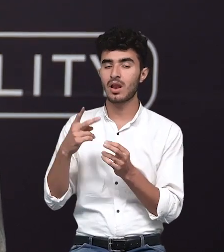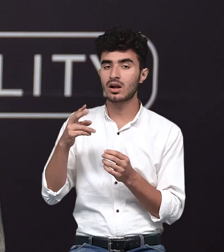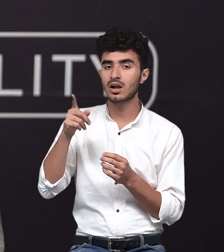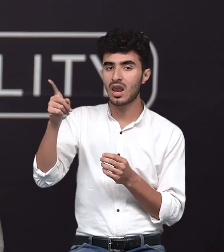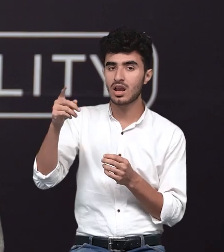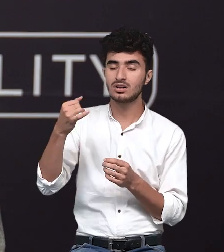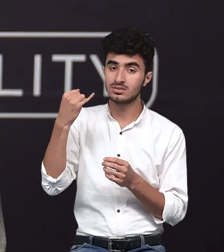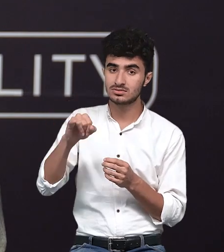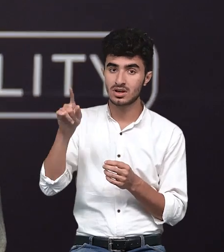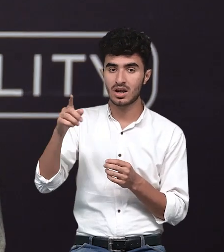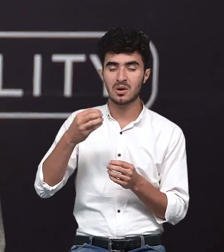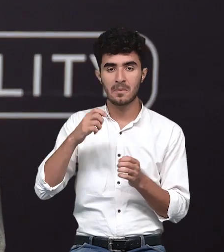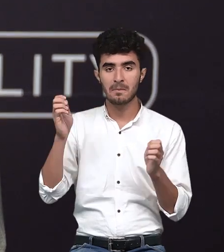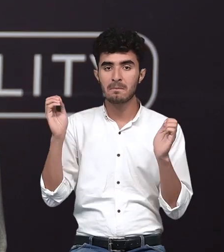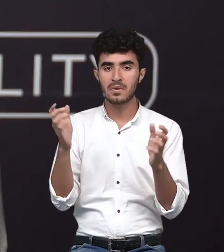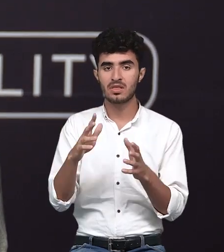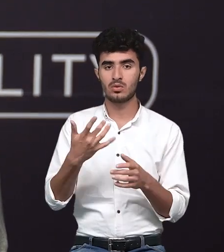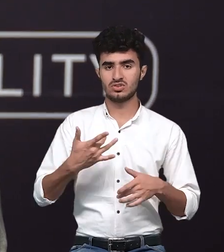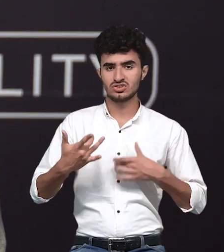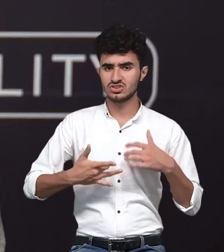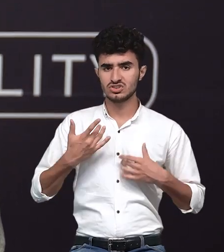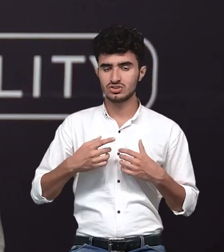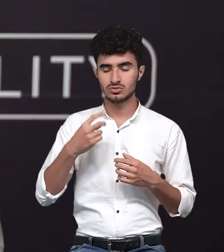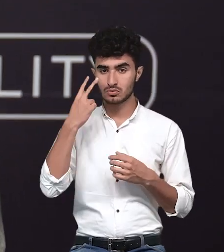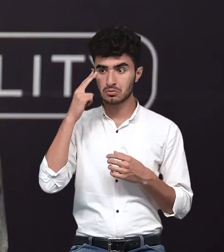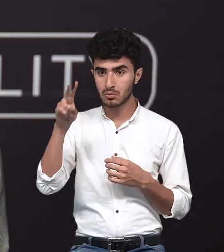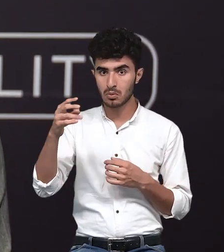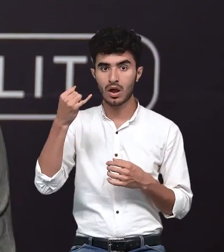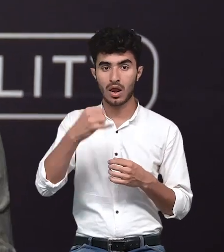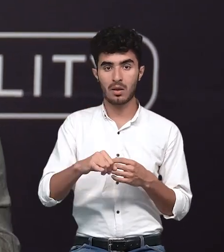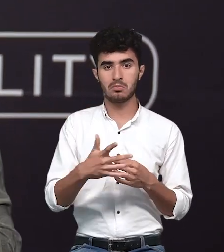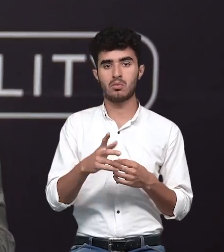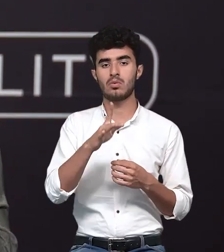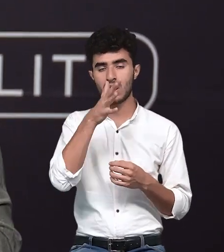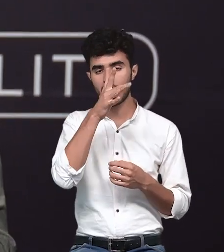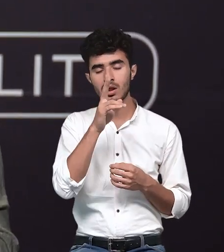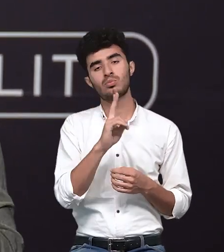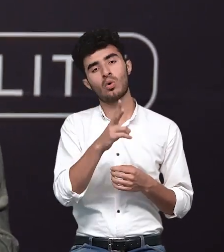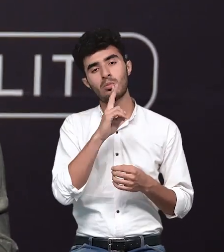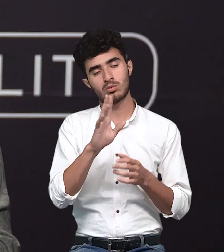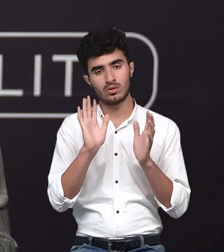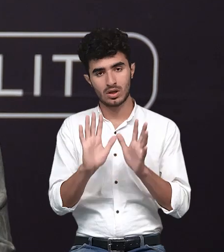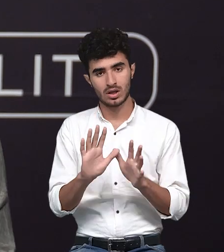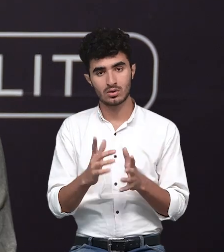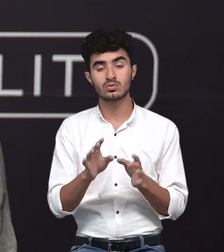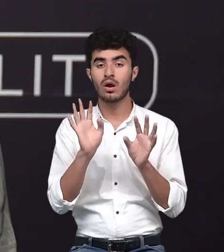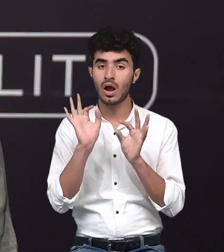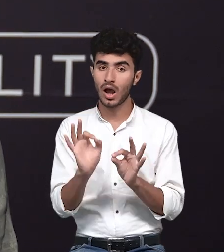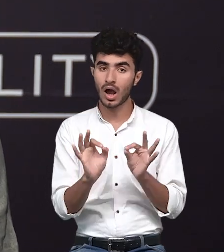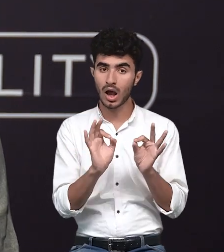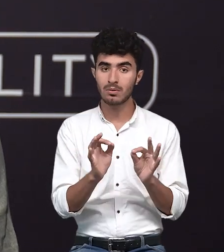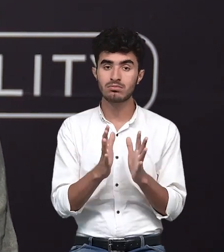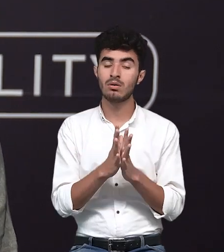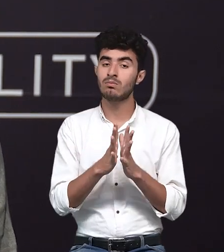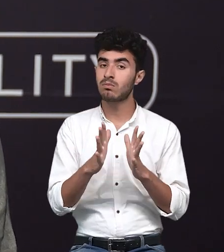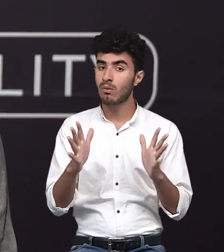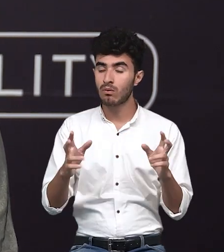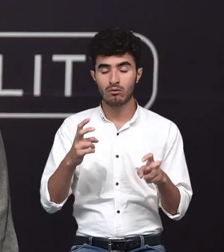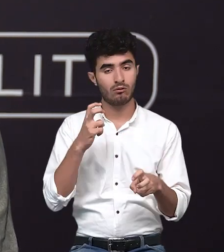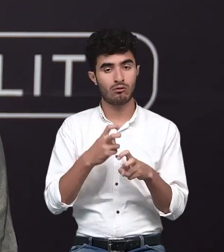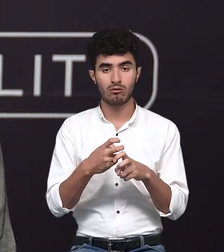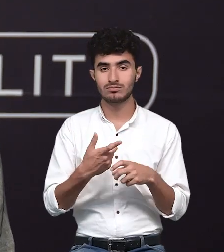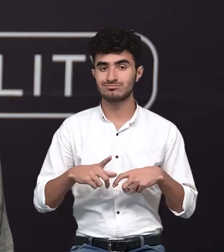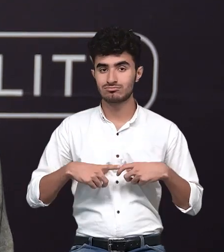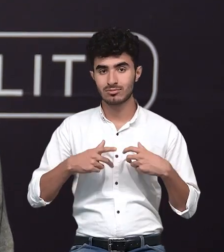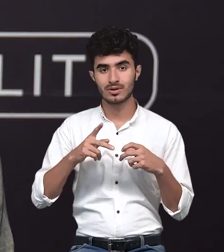है, उसने कुछ कर दिया। इसलिए ये बहुत अच्छा एक मेरा ख्याल है एफ़र्ट है आपकी MM